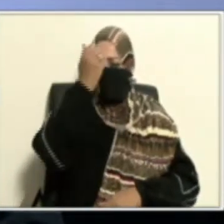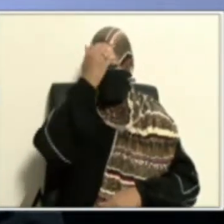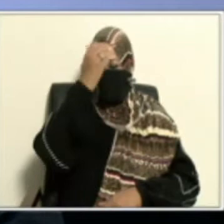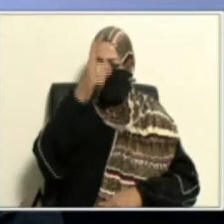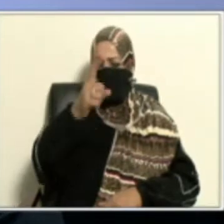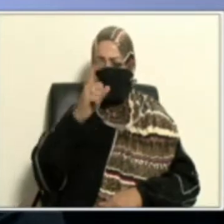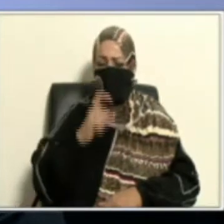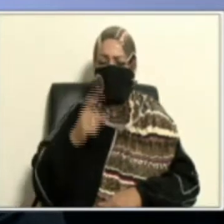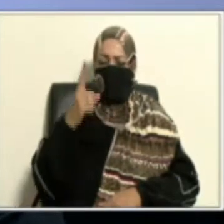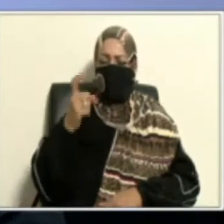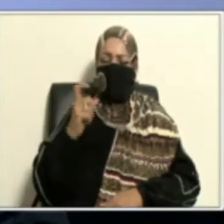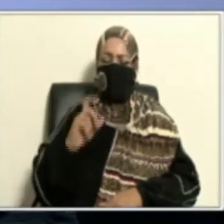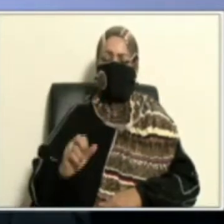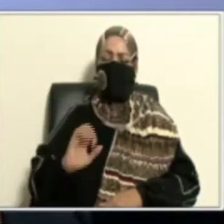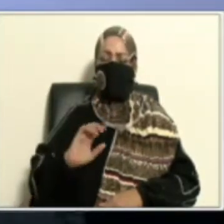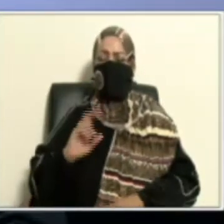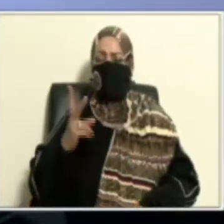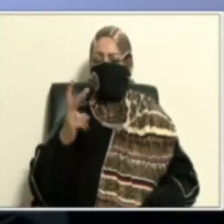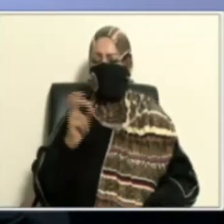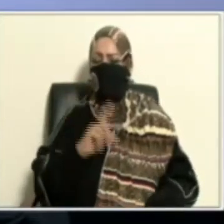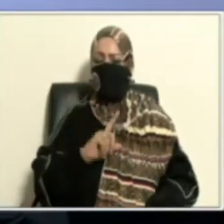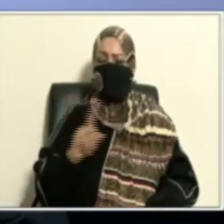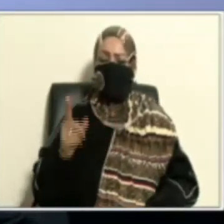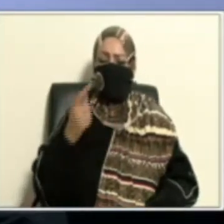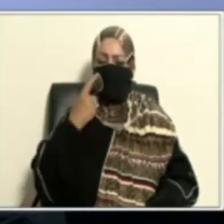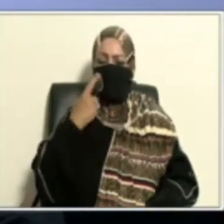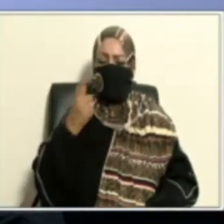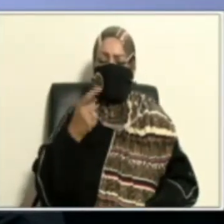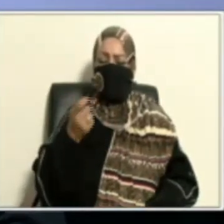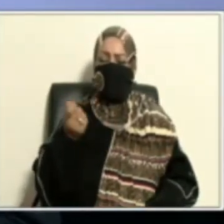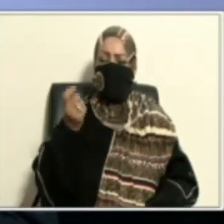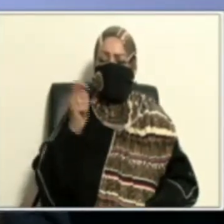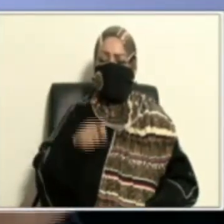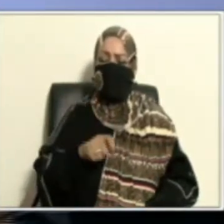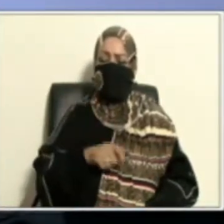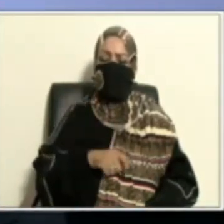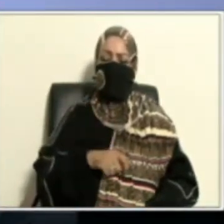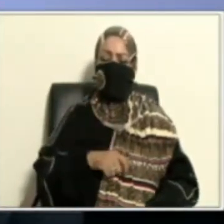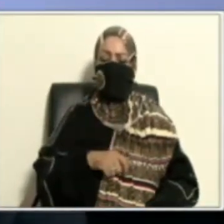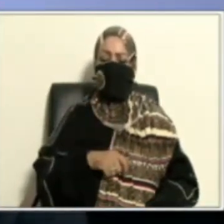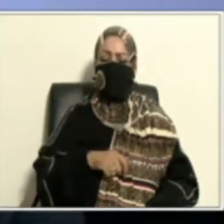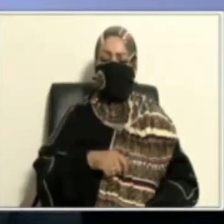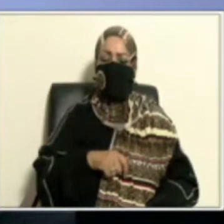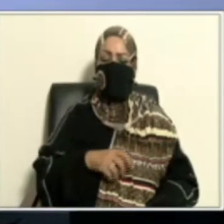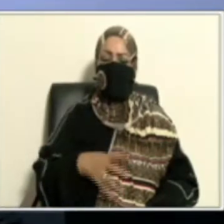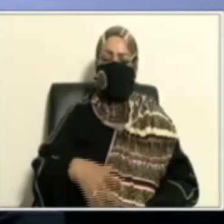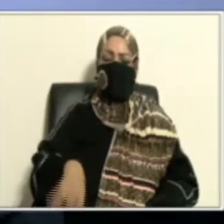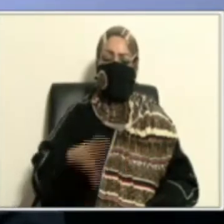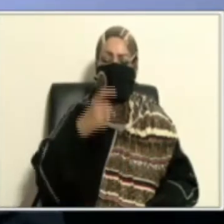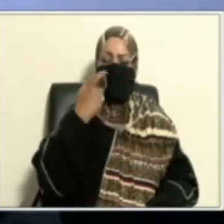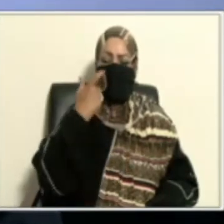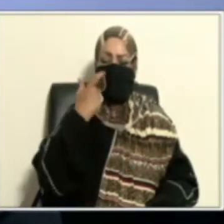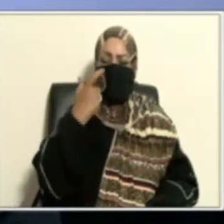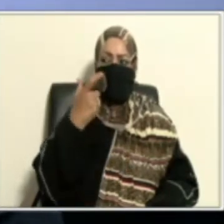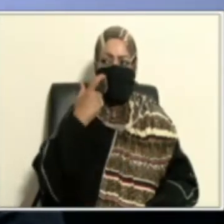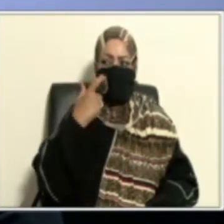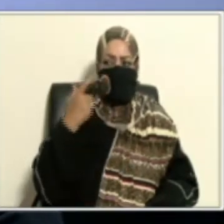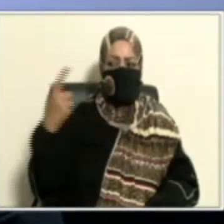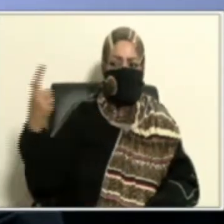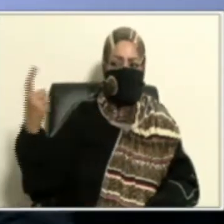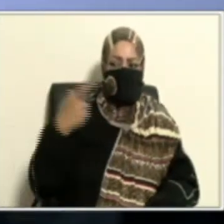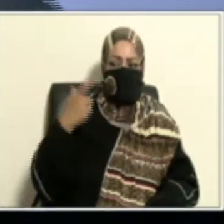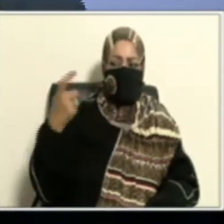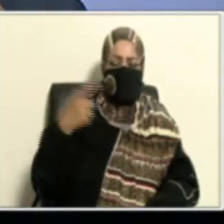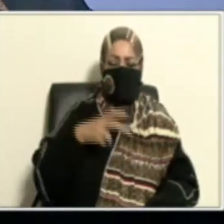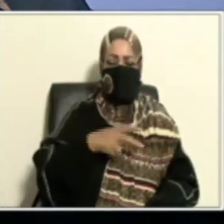مراقب من الدولة وسعر السوق أصلا يحكم فيه. أما إحنا هذا كل الأمور هذه في ليبيا الآن